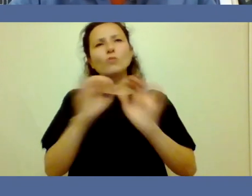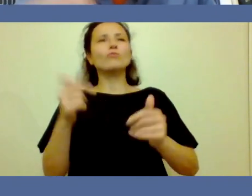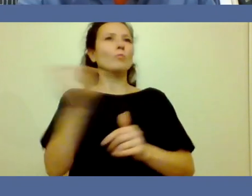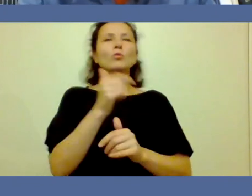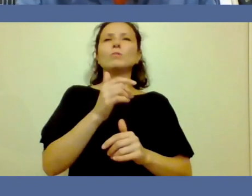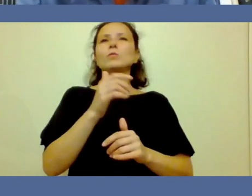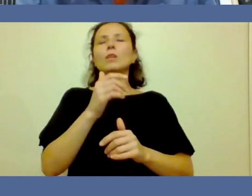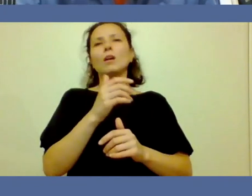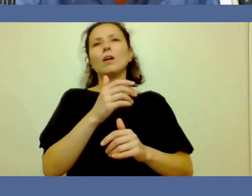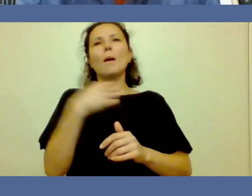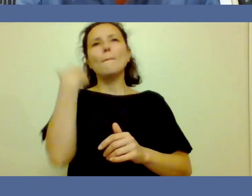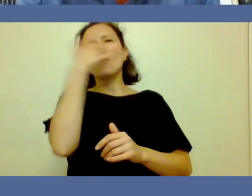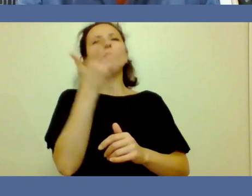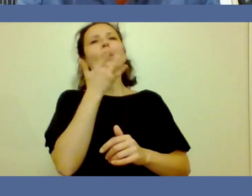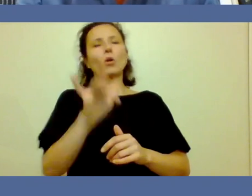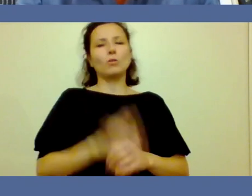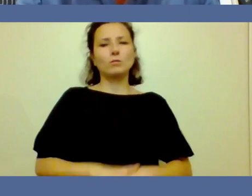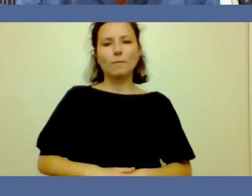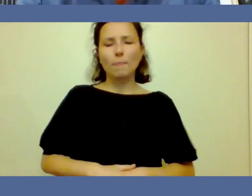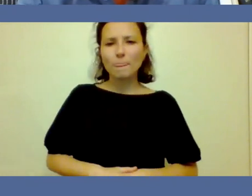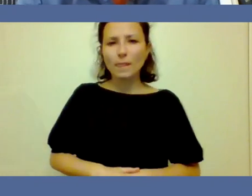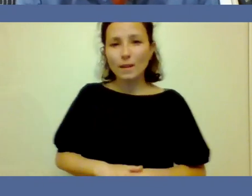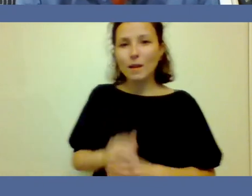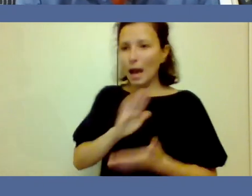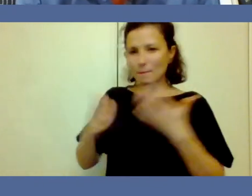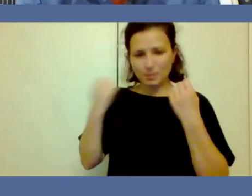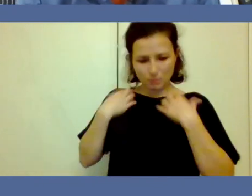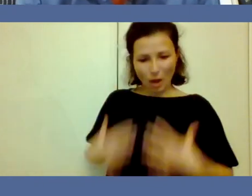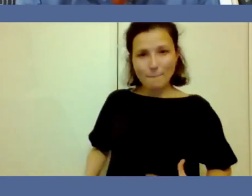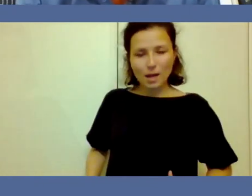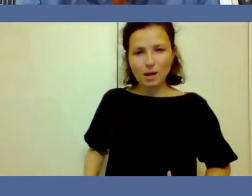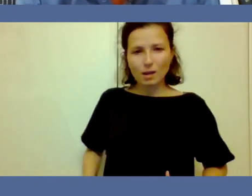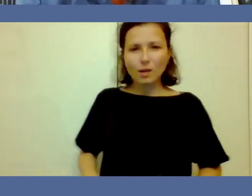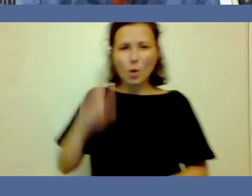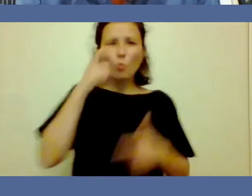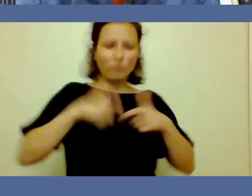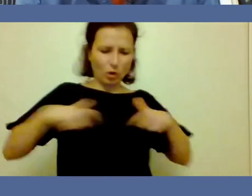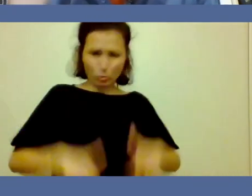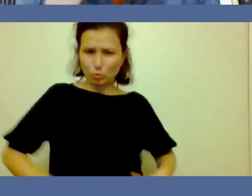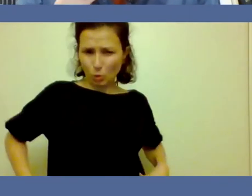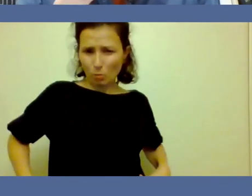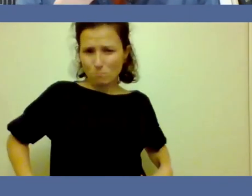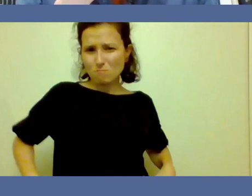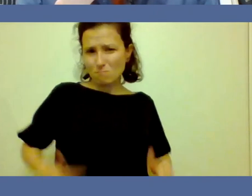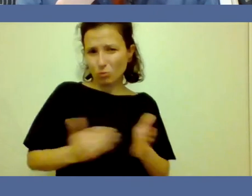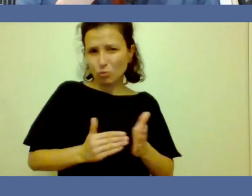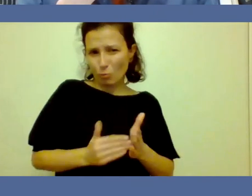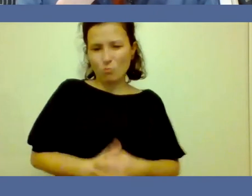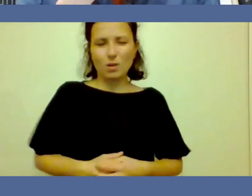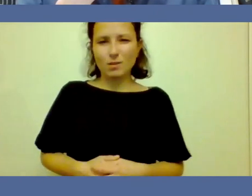że ludzie mają taką potrzebę zadania. Bez piżamy wtedy. No głównie kostium kąpielowy jest pożyteczny.